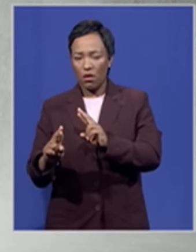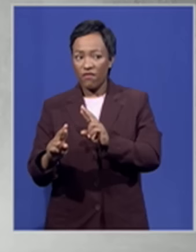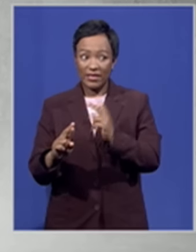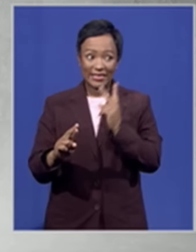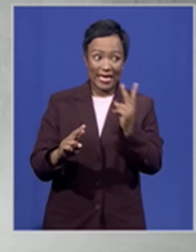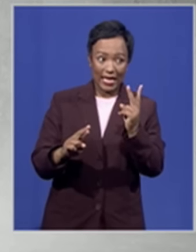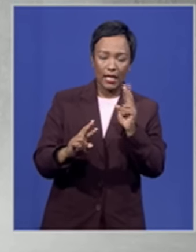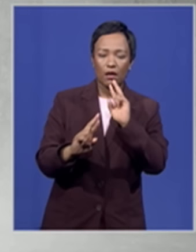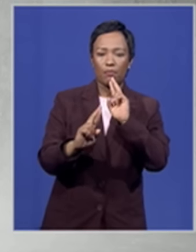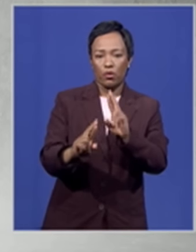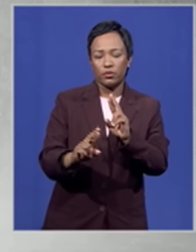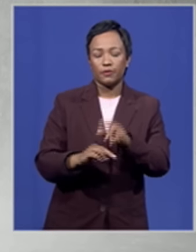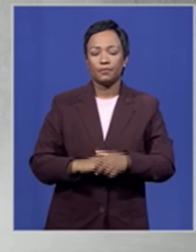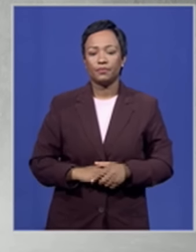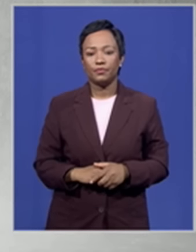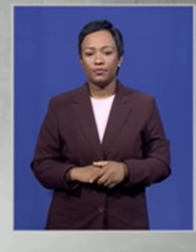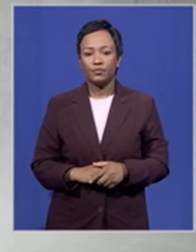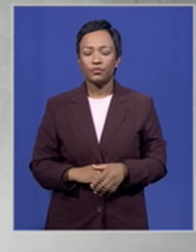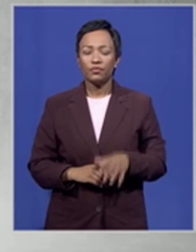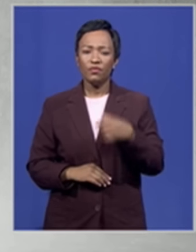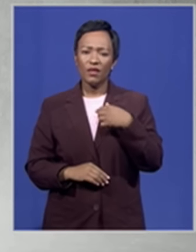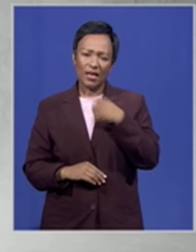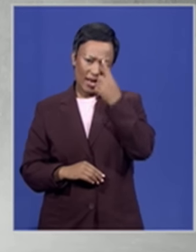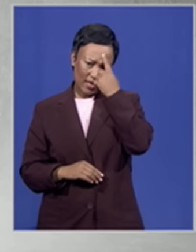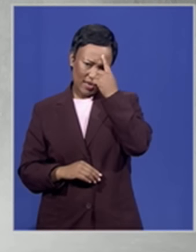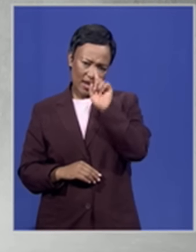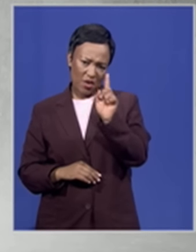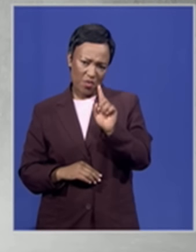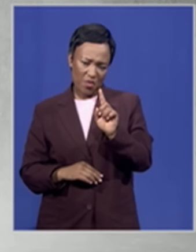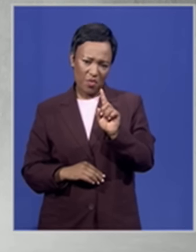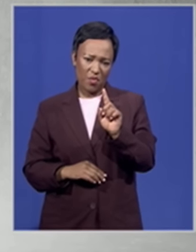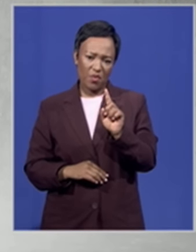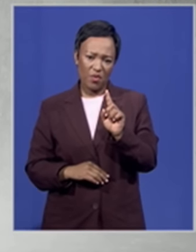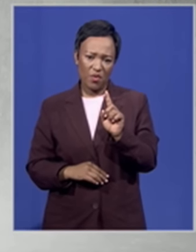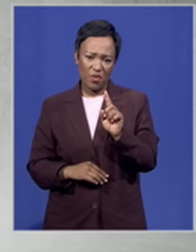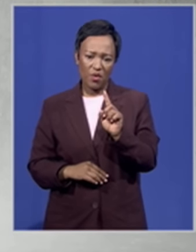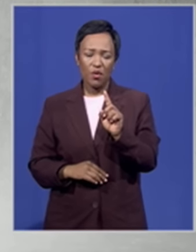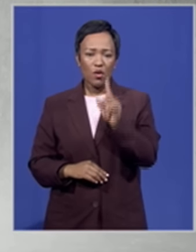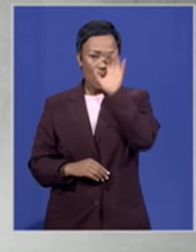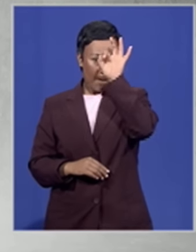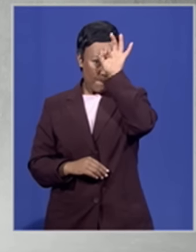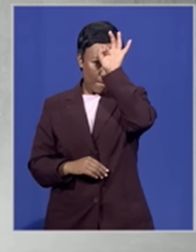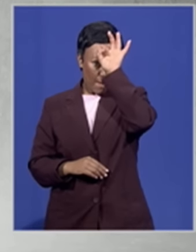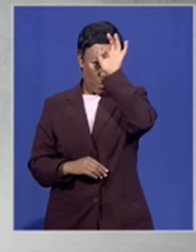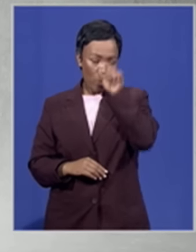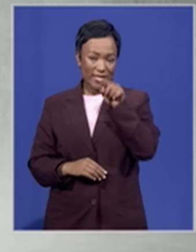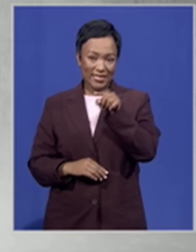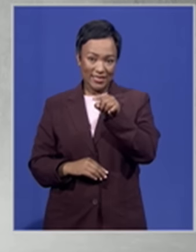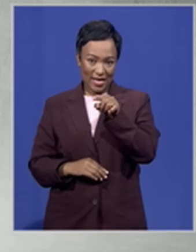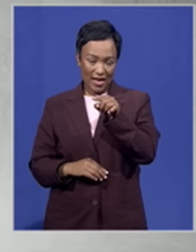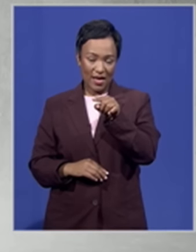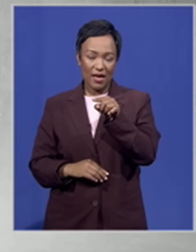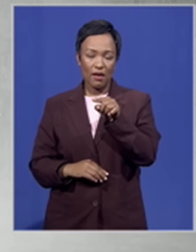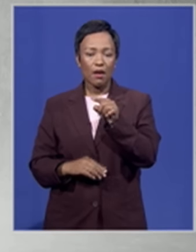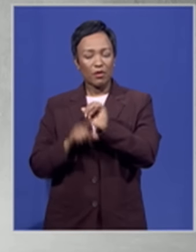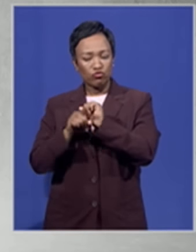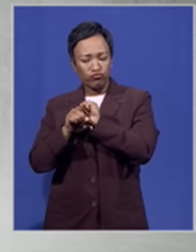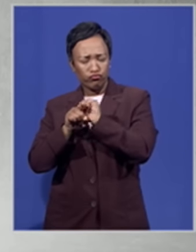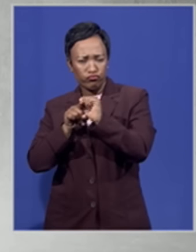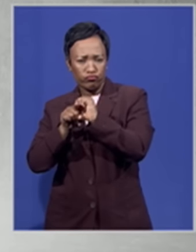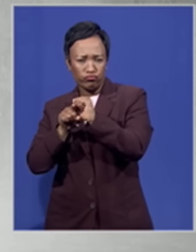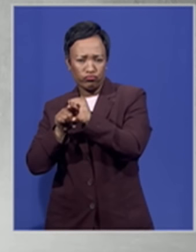bonang nna ke nagana gore go okediwe maphodisa gore ba ete ba ruta batho ka molao